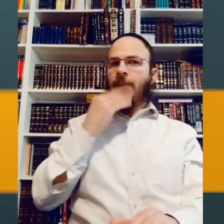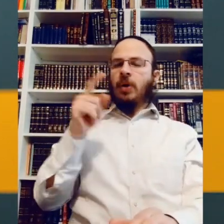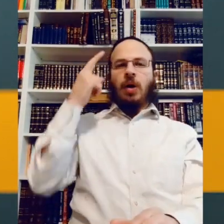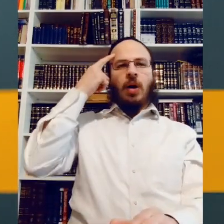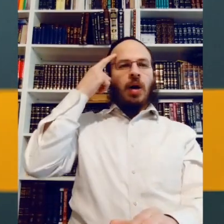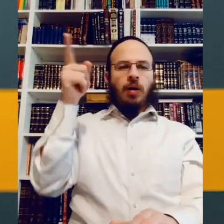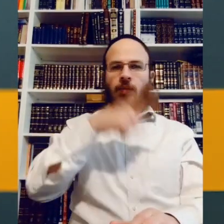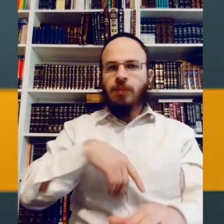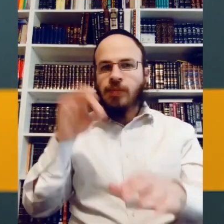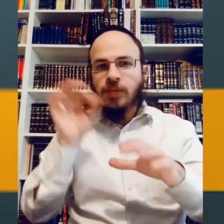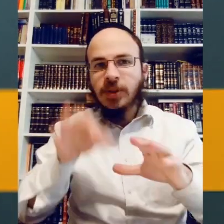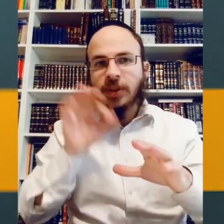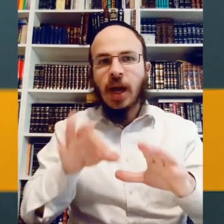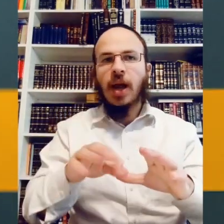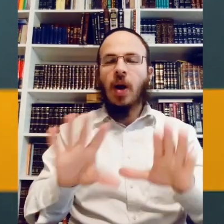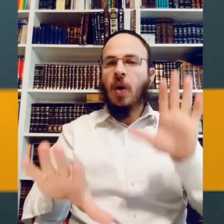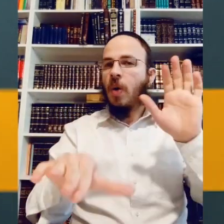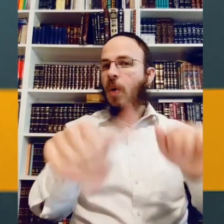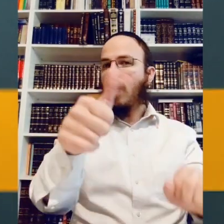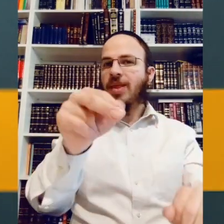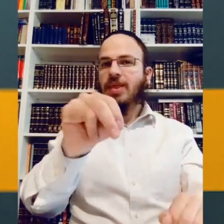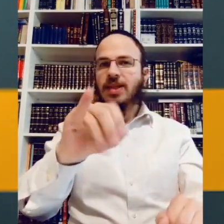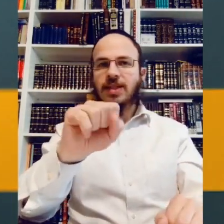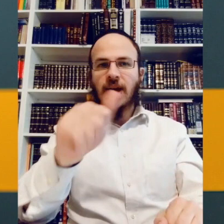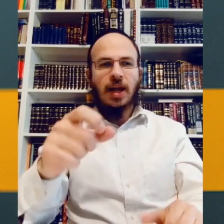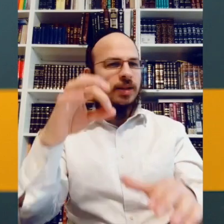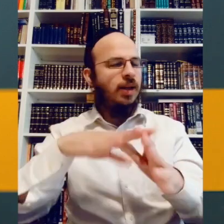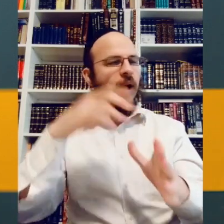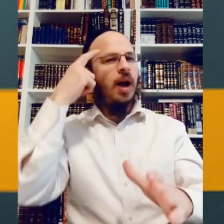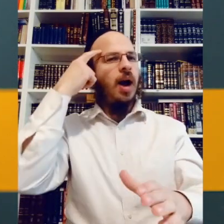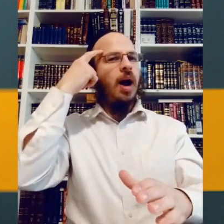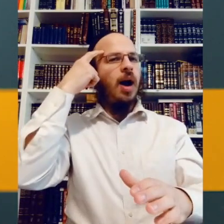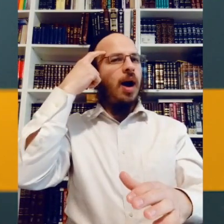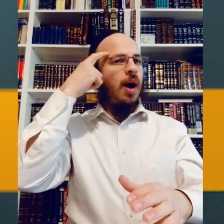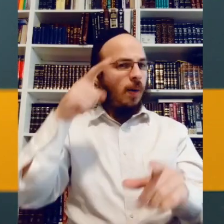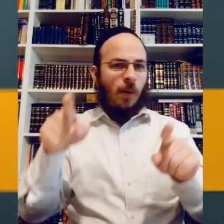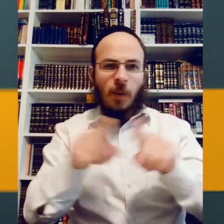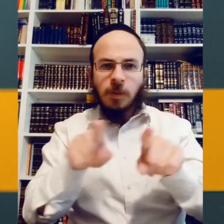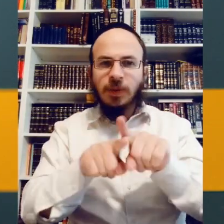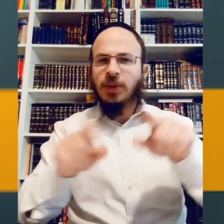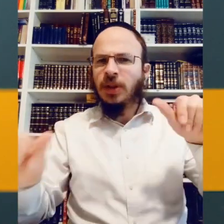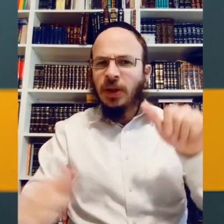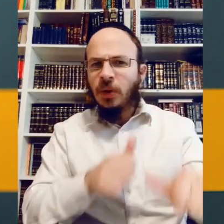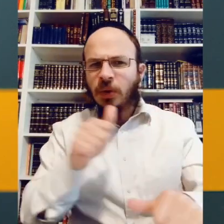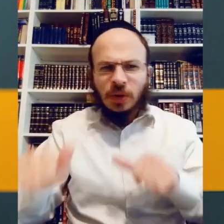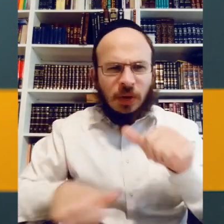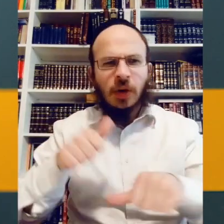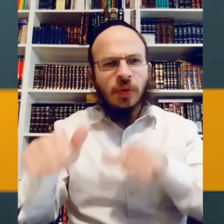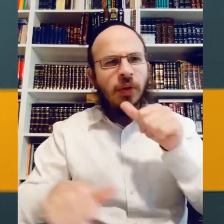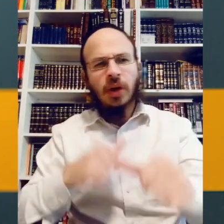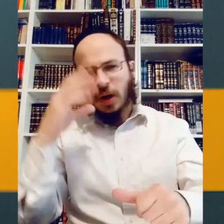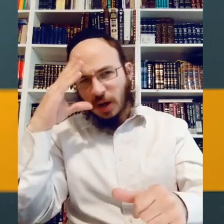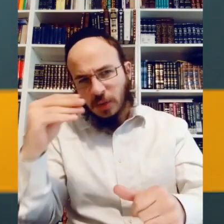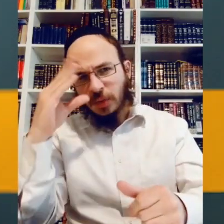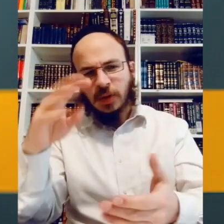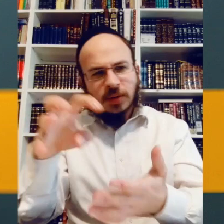devons la vivre comme cela, par le lien avec le Rabbi. Par certainement le don supplémentaire de Tzedaka, afin de mieux